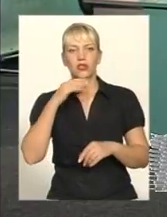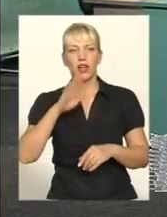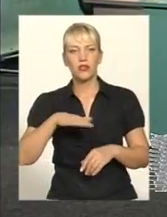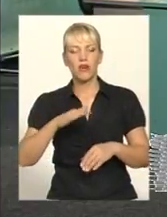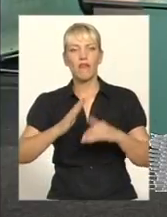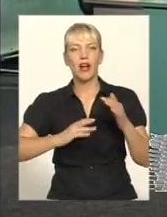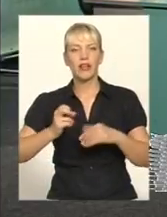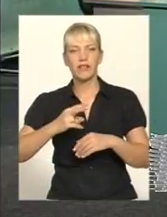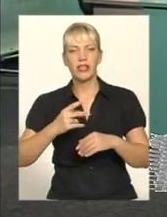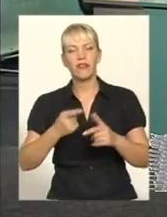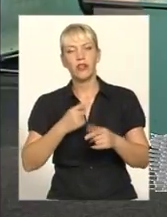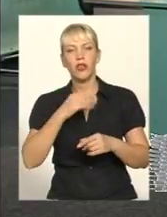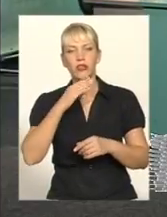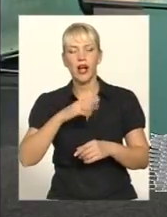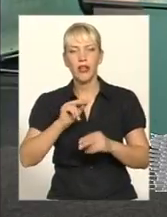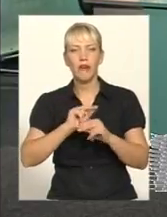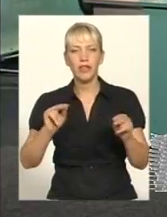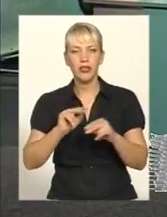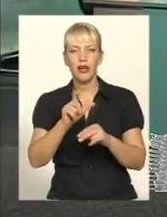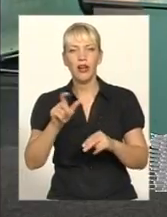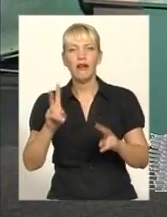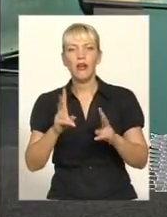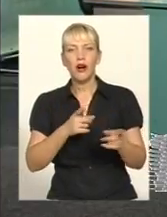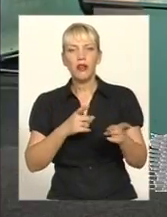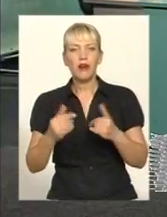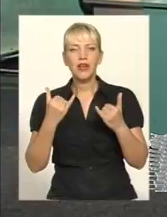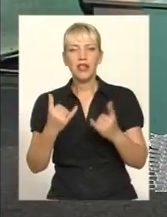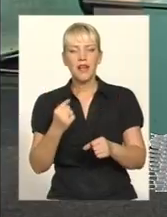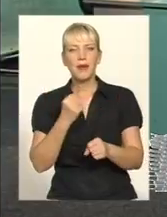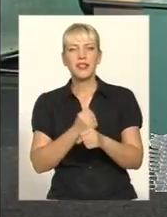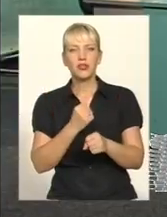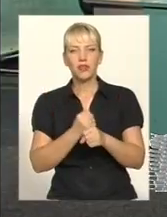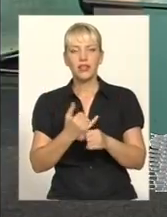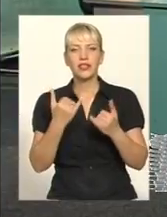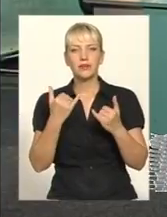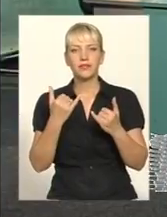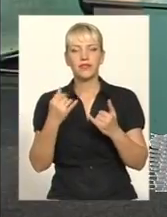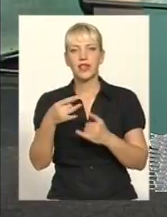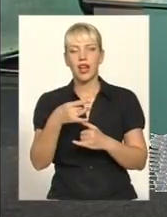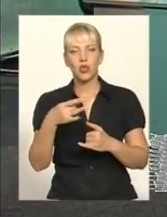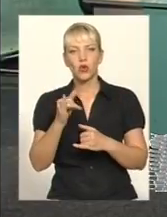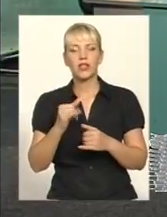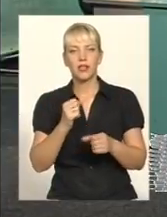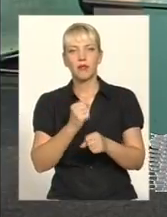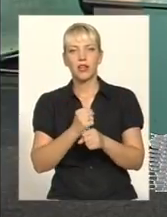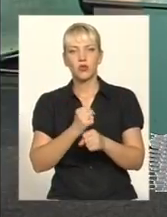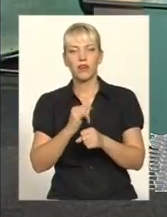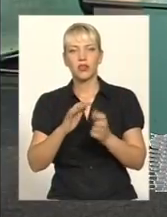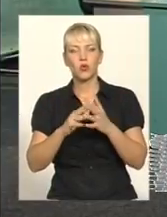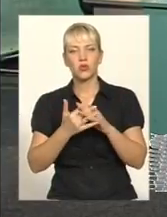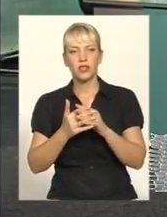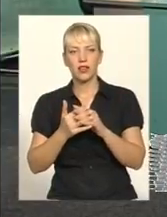фахівців, чи достатньо вчителів, які готові нині йти працювати в район і, зокрема, йти працювати у